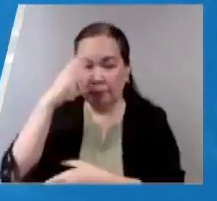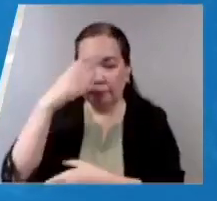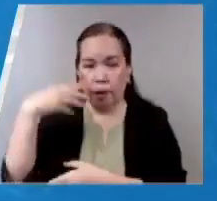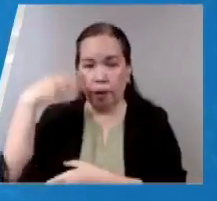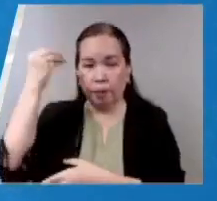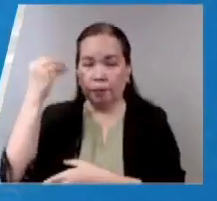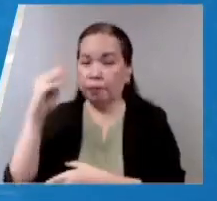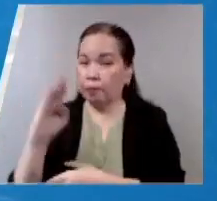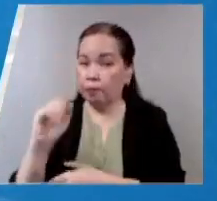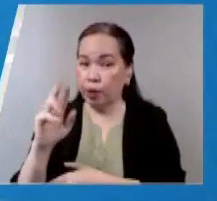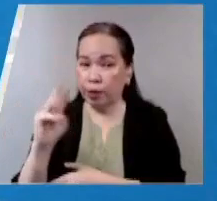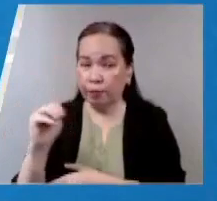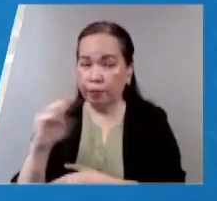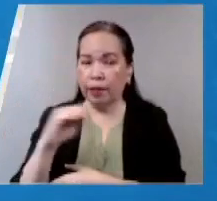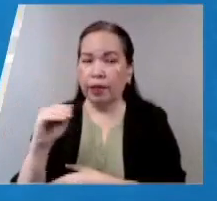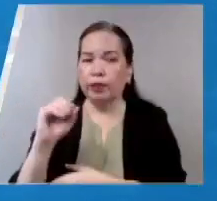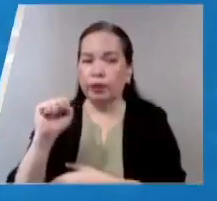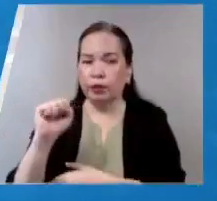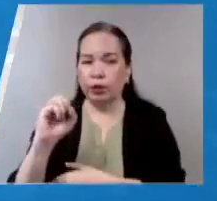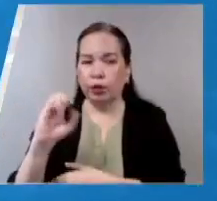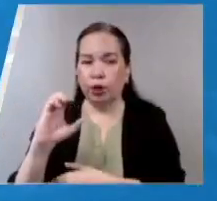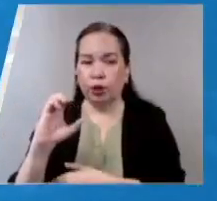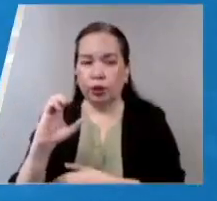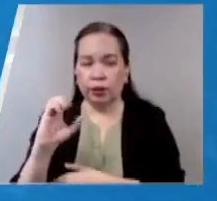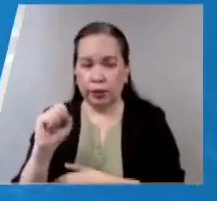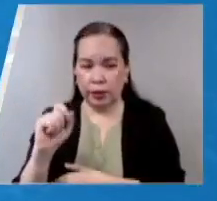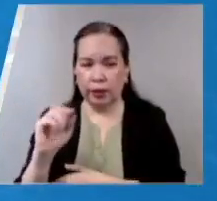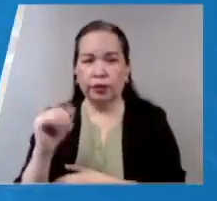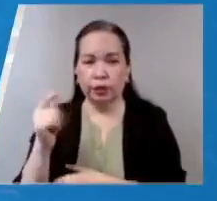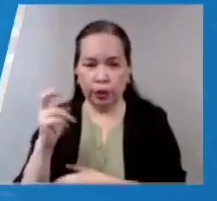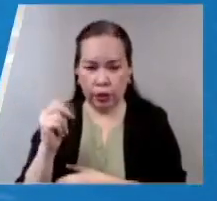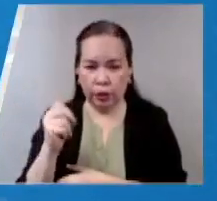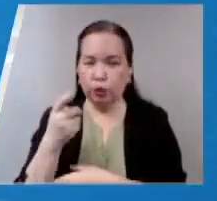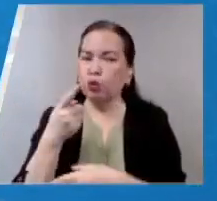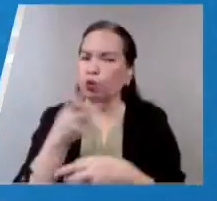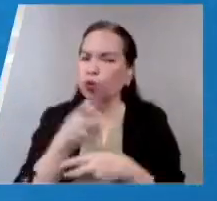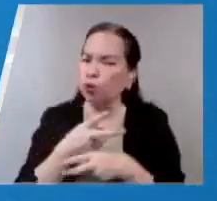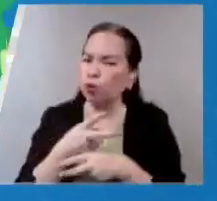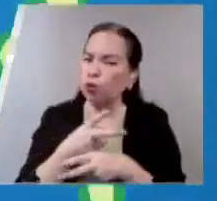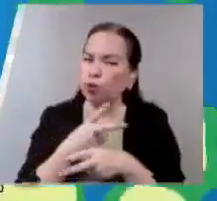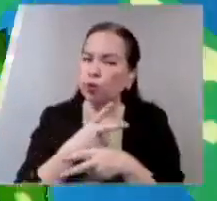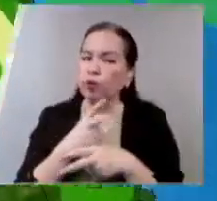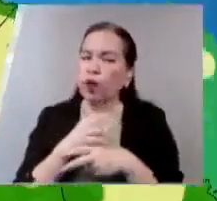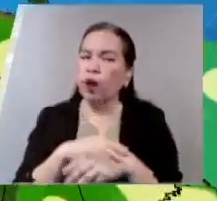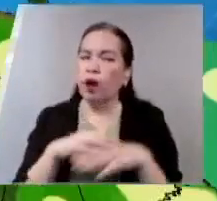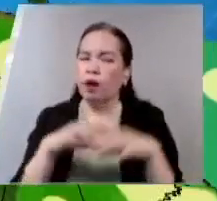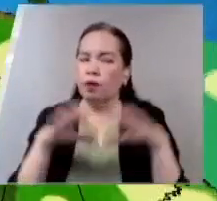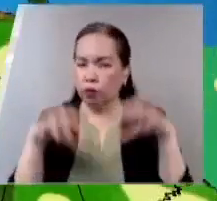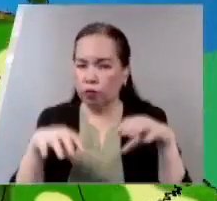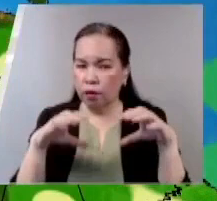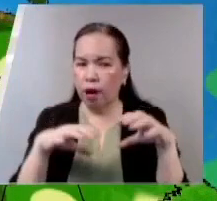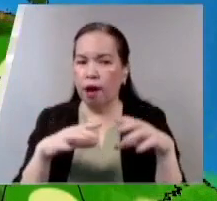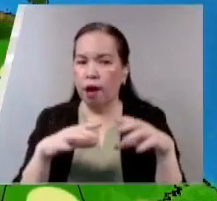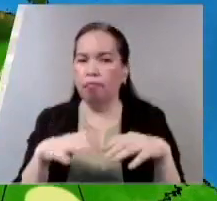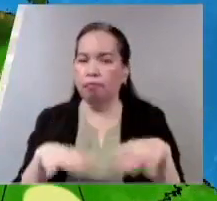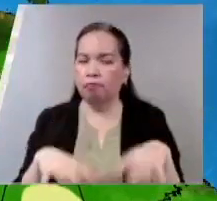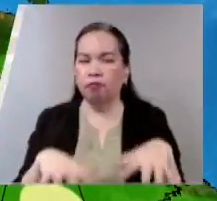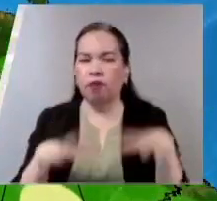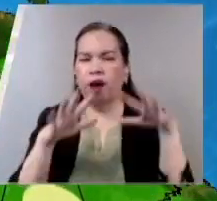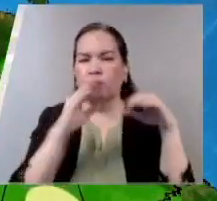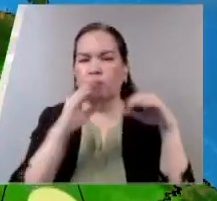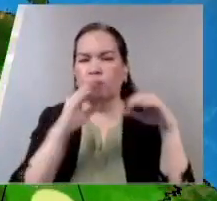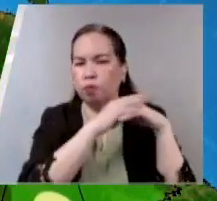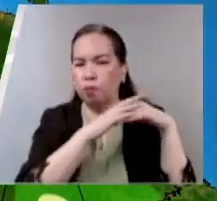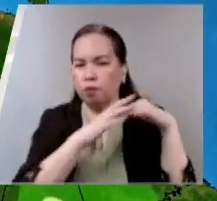May malalakas na ulan, kaya maging handa sa banta ng baha o landslide. At posible rin ang mga kalat-kalat na ulan sa Visayas, lalo na